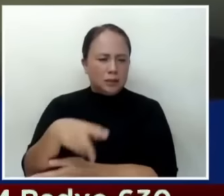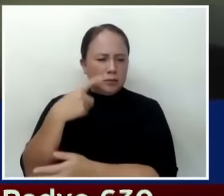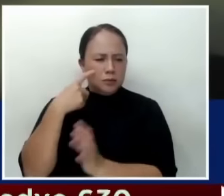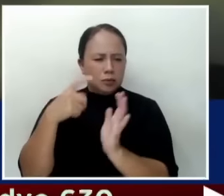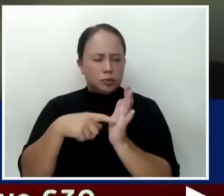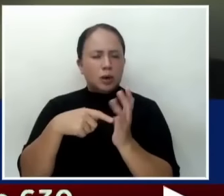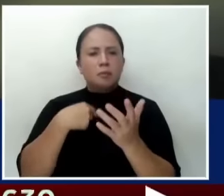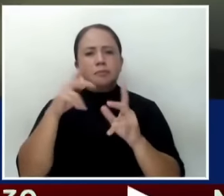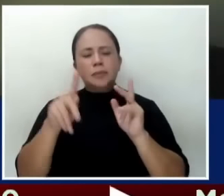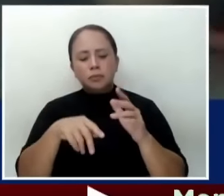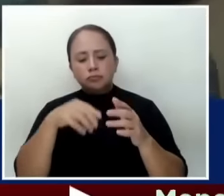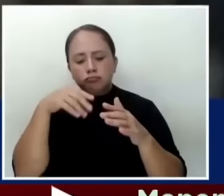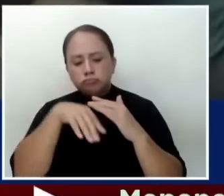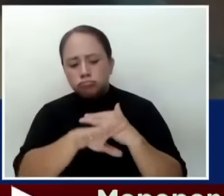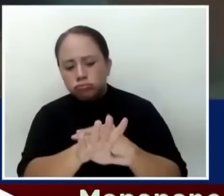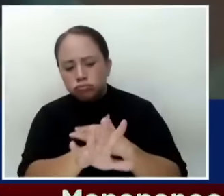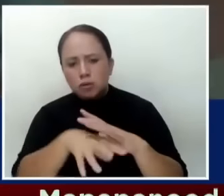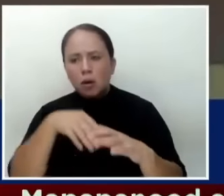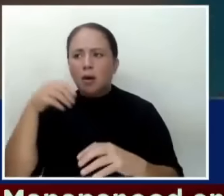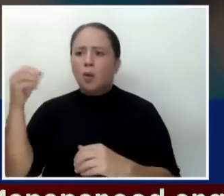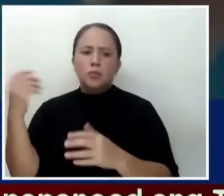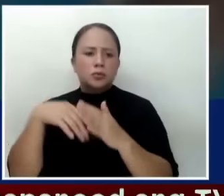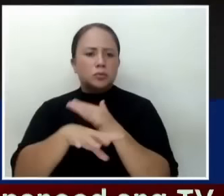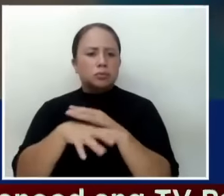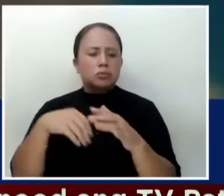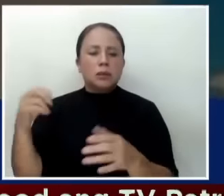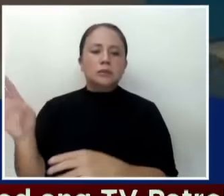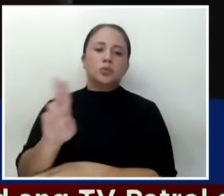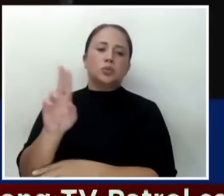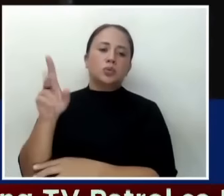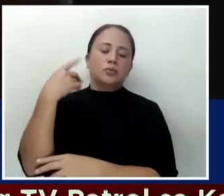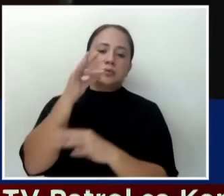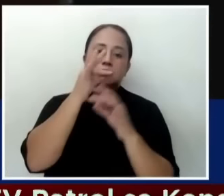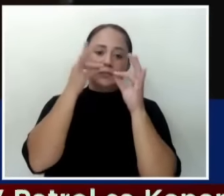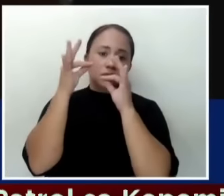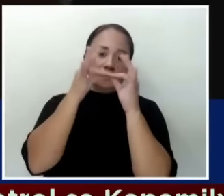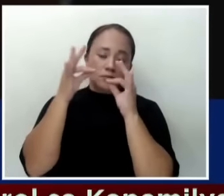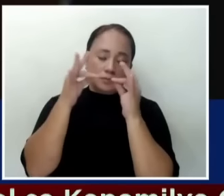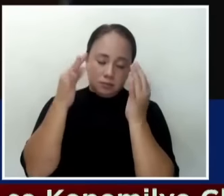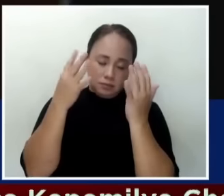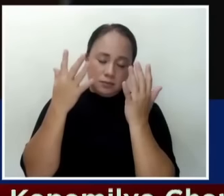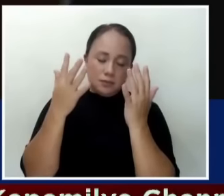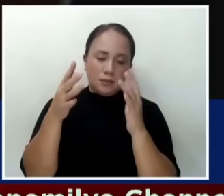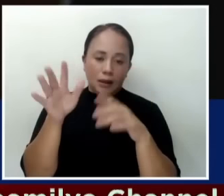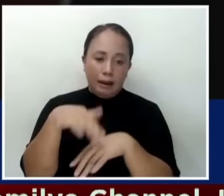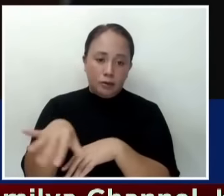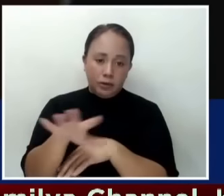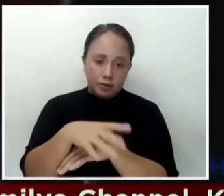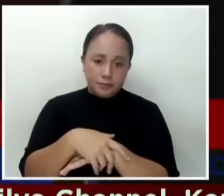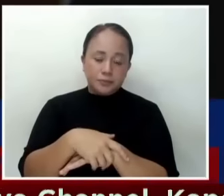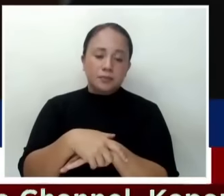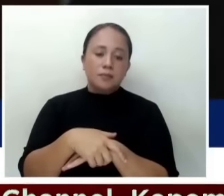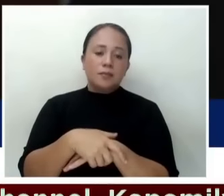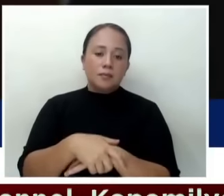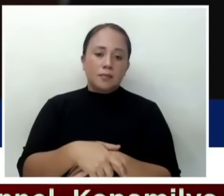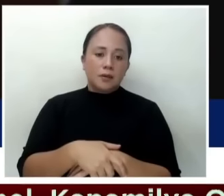labas-masok ang ilang lalaki rito na ginagamit umano ito bilang isang drug den. We receive a